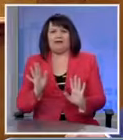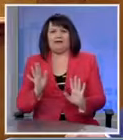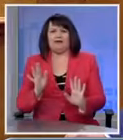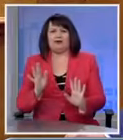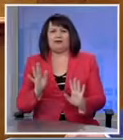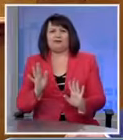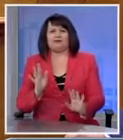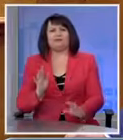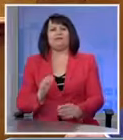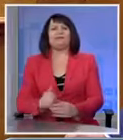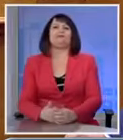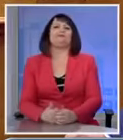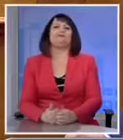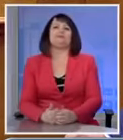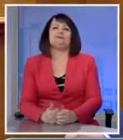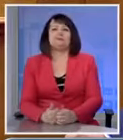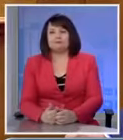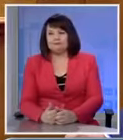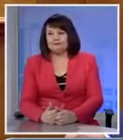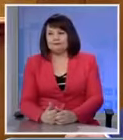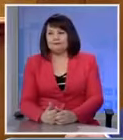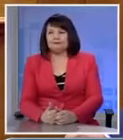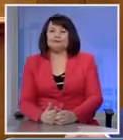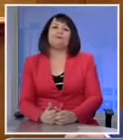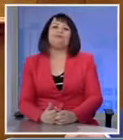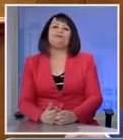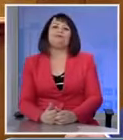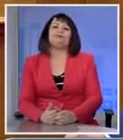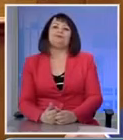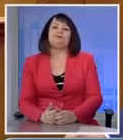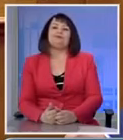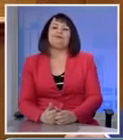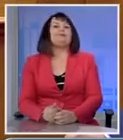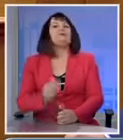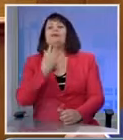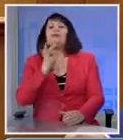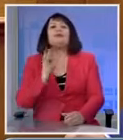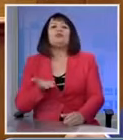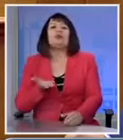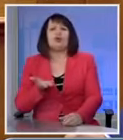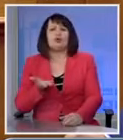Δεν μπορώ να κατανοήσω, κυρίες και κύριοι συνάδελφοι, τον λόγο για τον οποίο